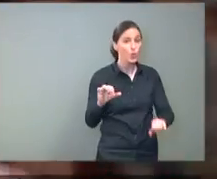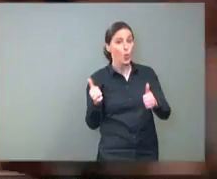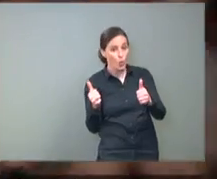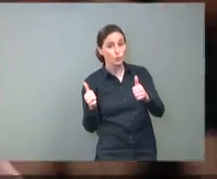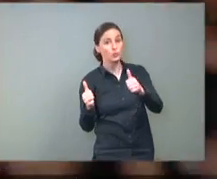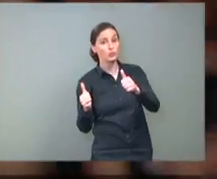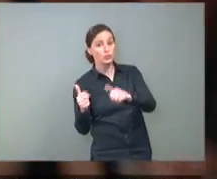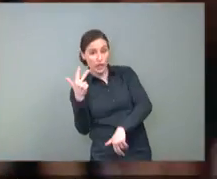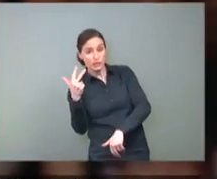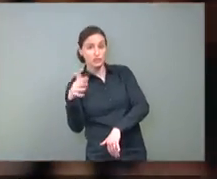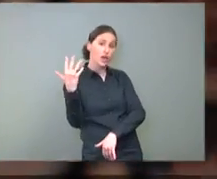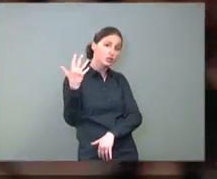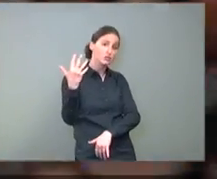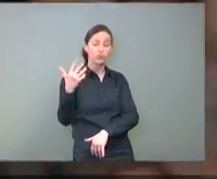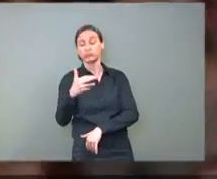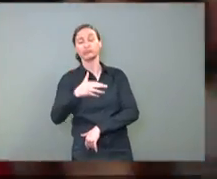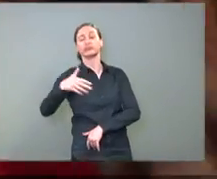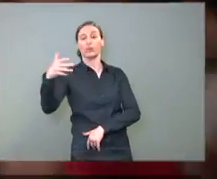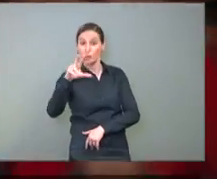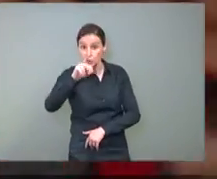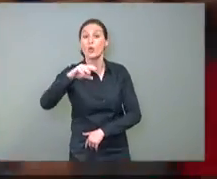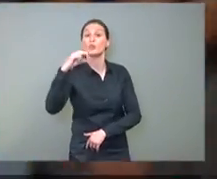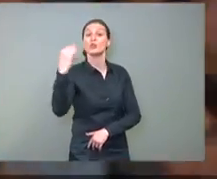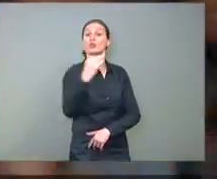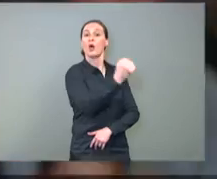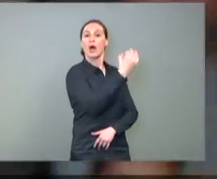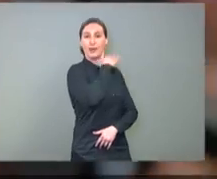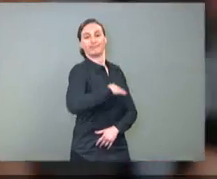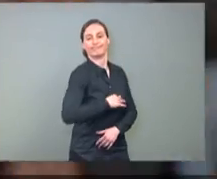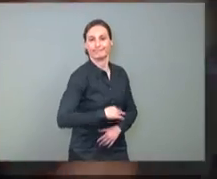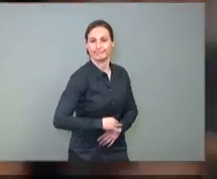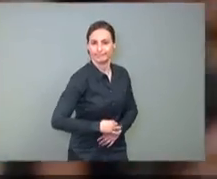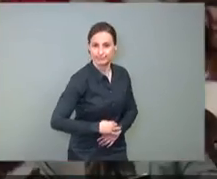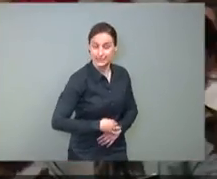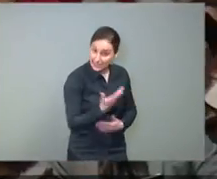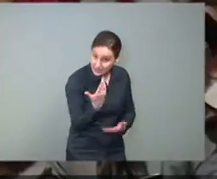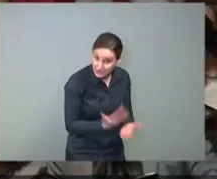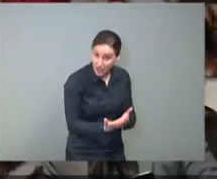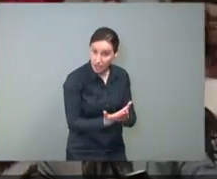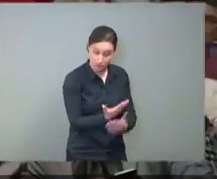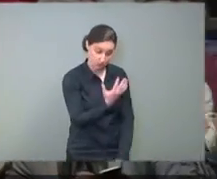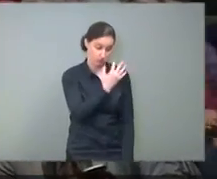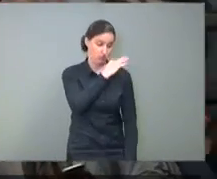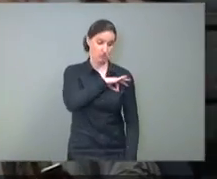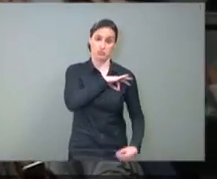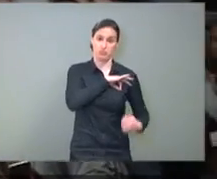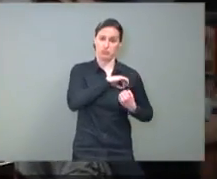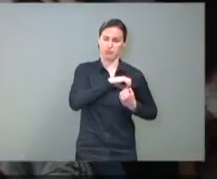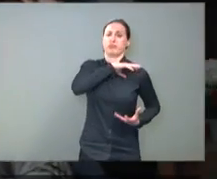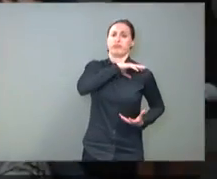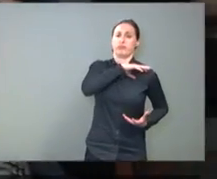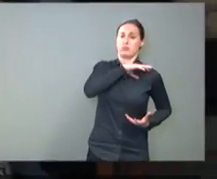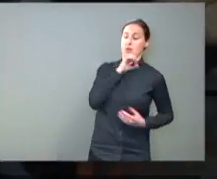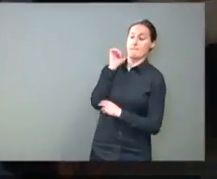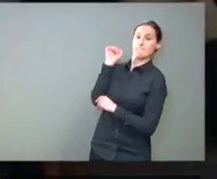du 14, du 15, du 16, etc. Et des fois 30. Ces profits considérables surplombent toute activité. Retournez la